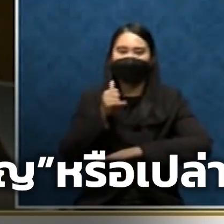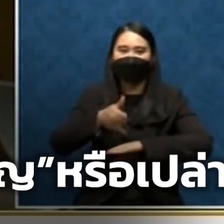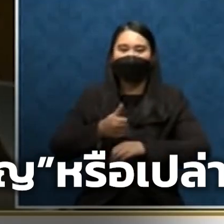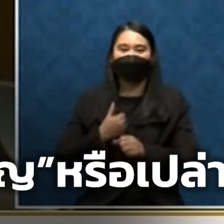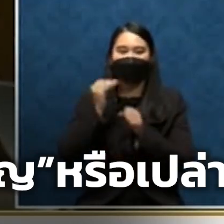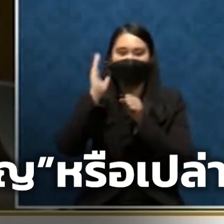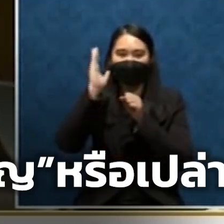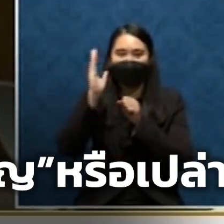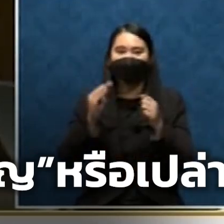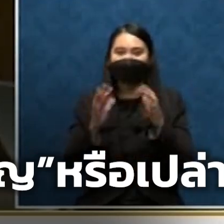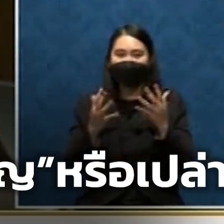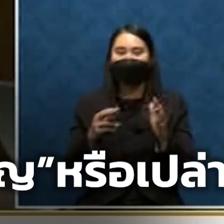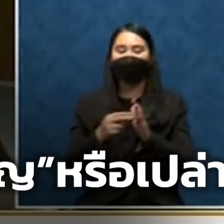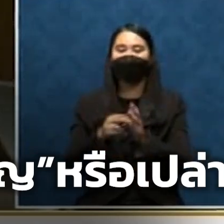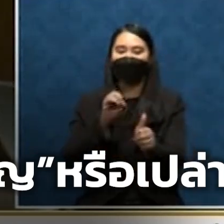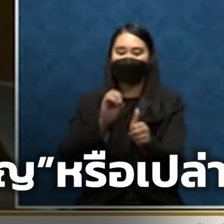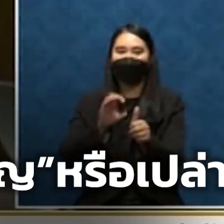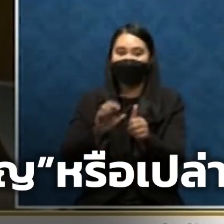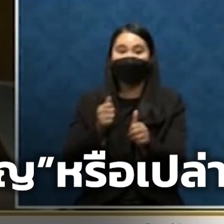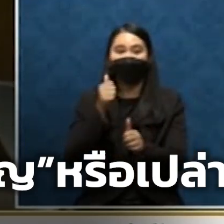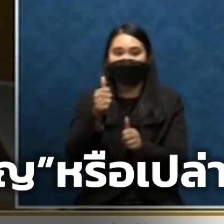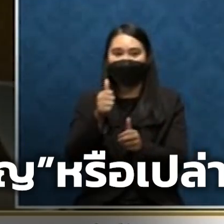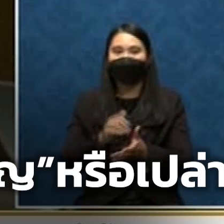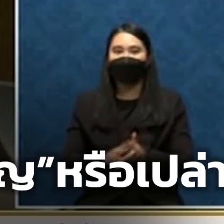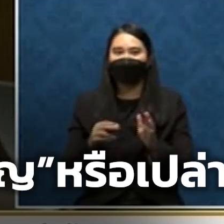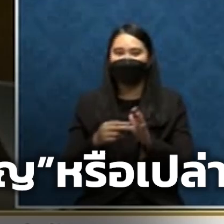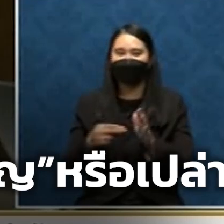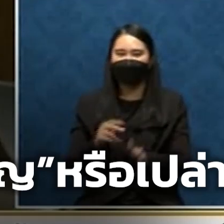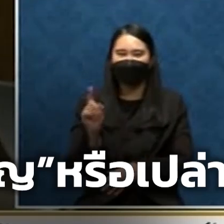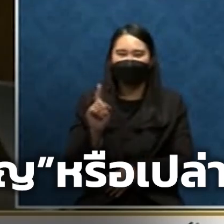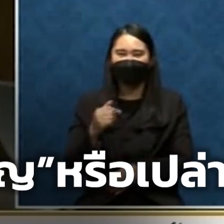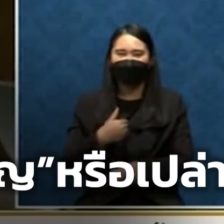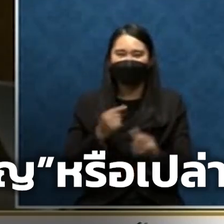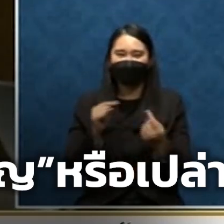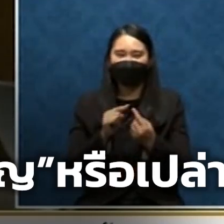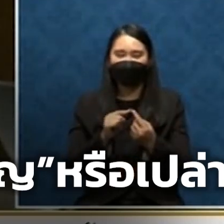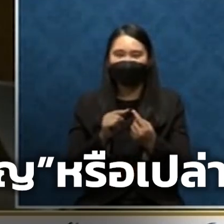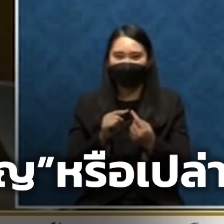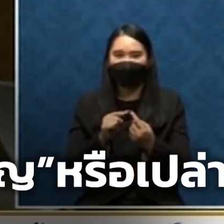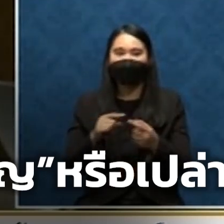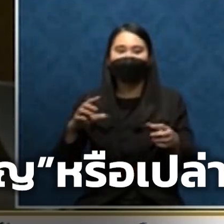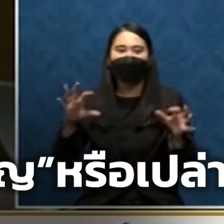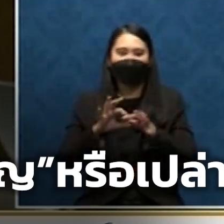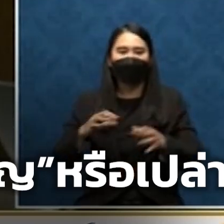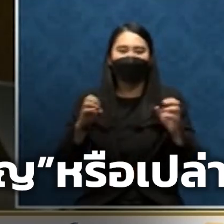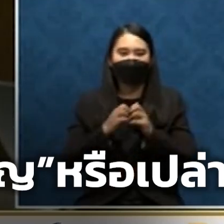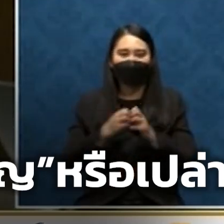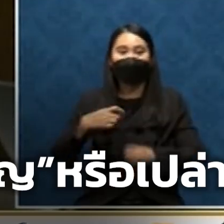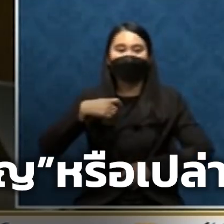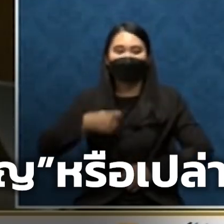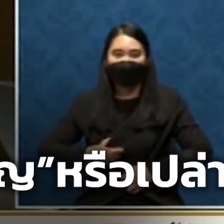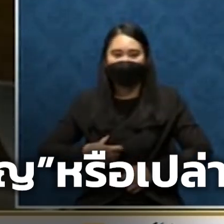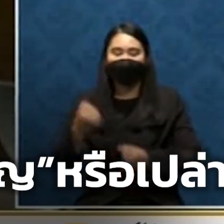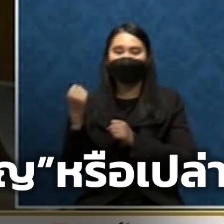จะมาให้คำแนะนำที่จริงๆก็คือการแทรกแซงให้กับคำสั่งอนุมัติหมายจับที่ผู้